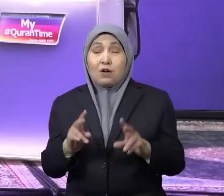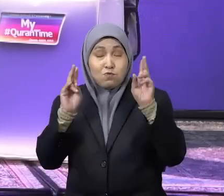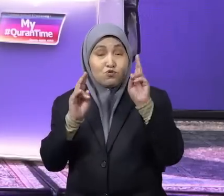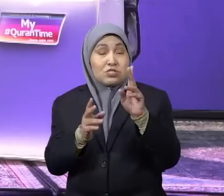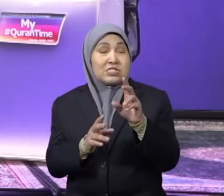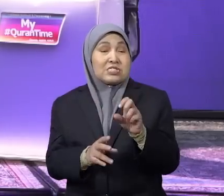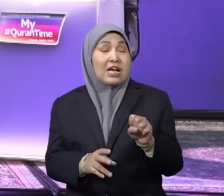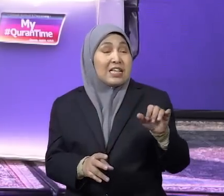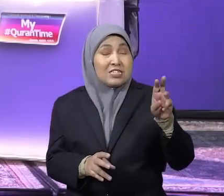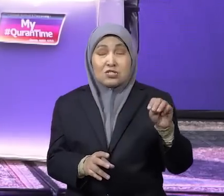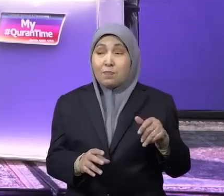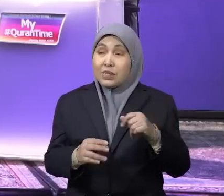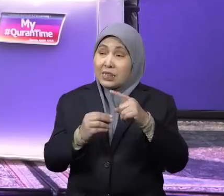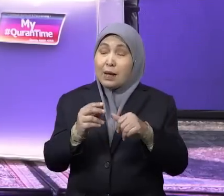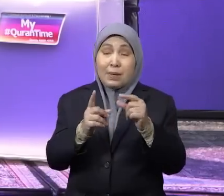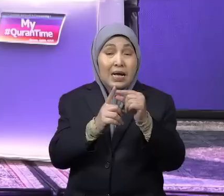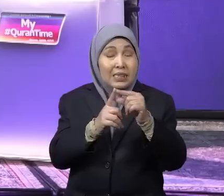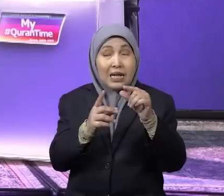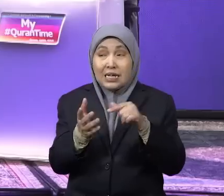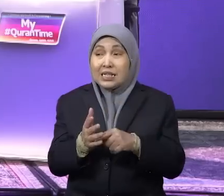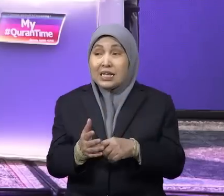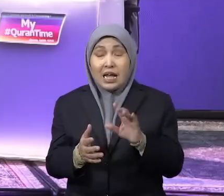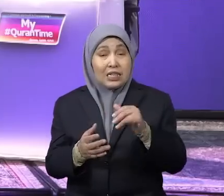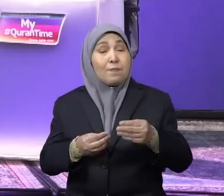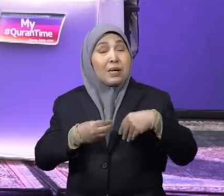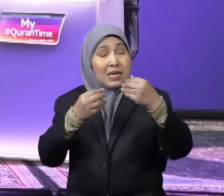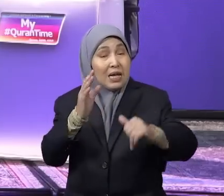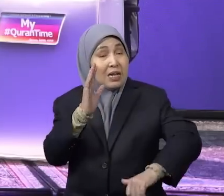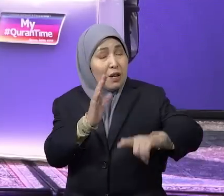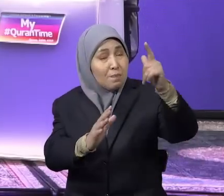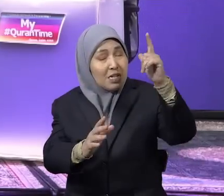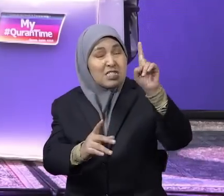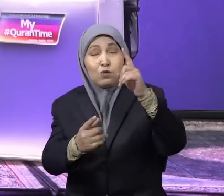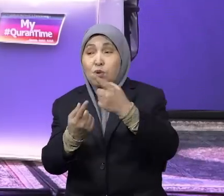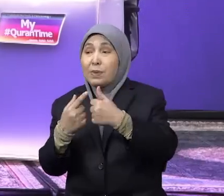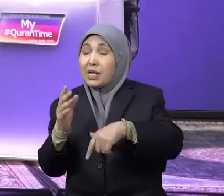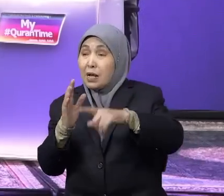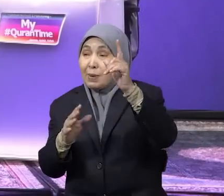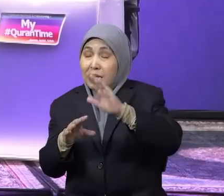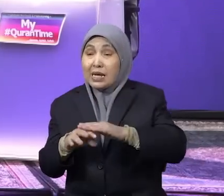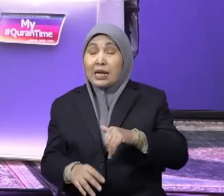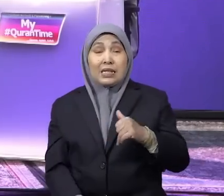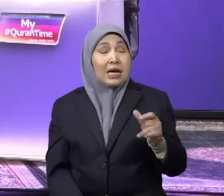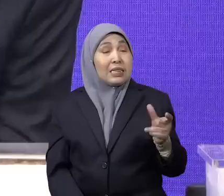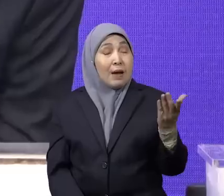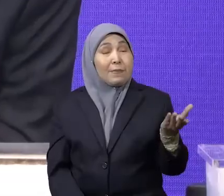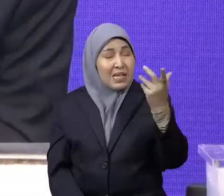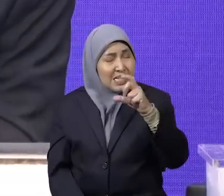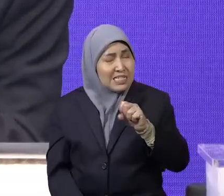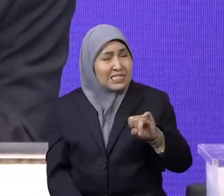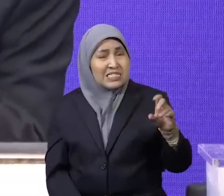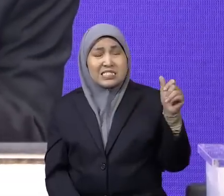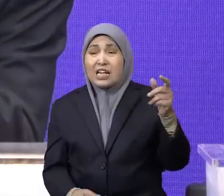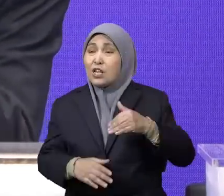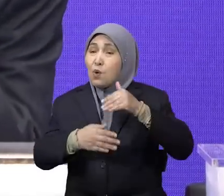Syamsul, tentang kalimah atau tentang perkataan ini, yang diberikan kelebihan, salah satu kelebihan kepada Nabi Isa adalah kalimah itu